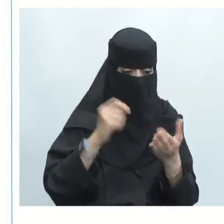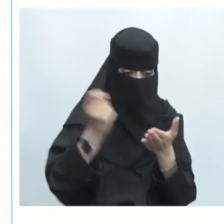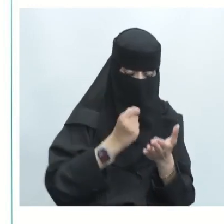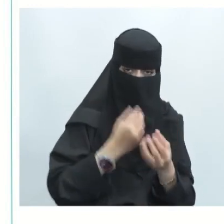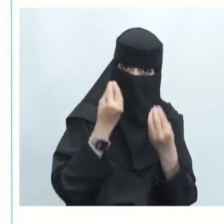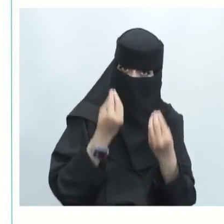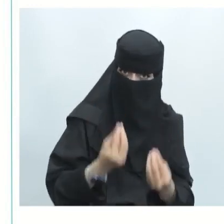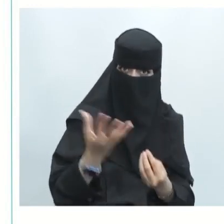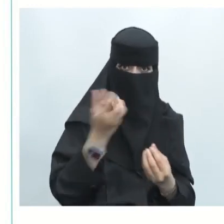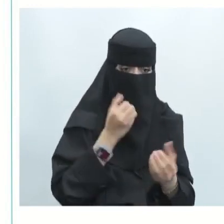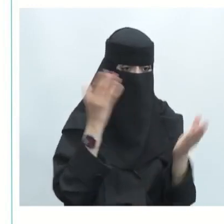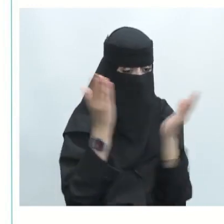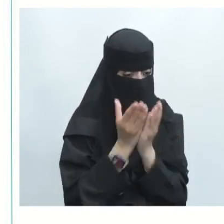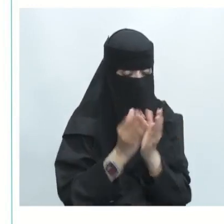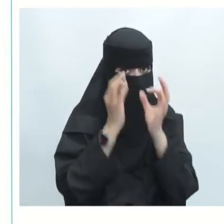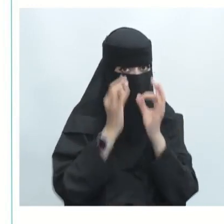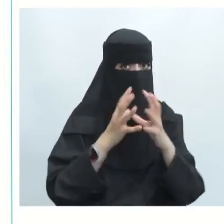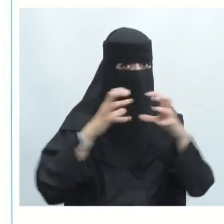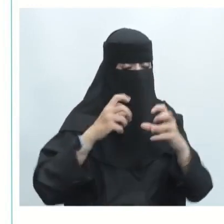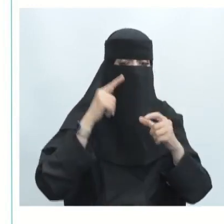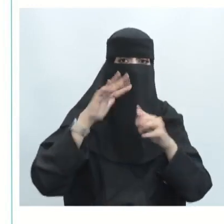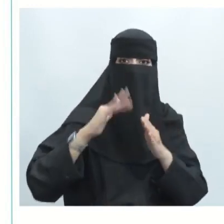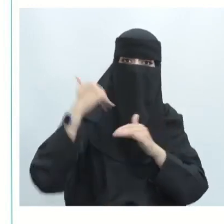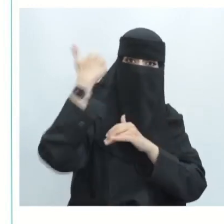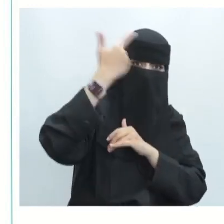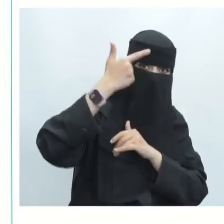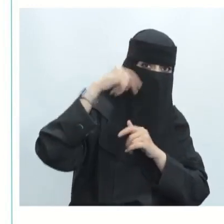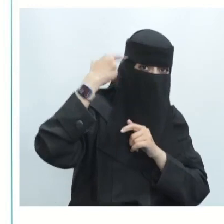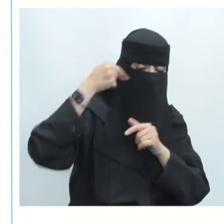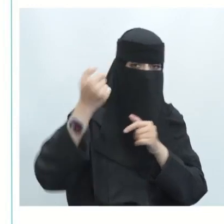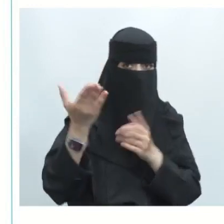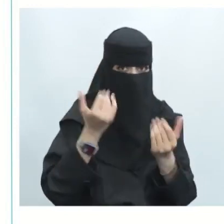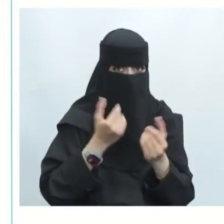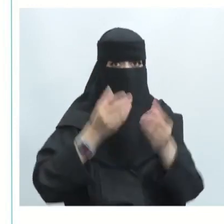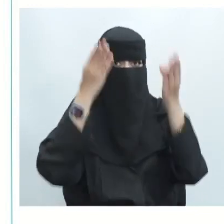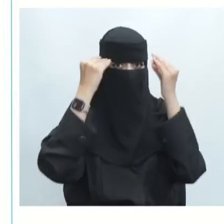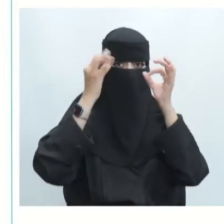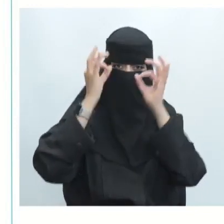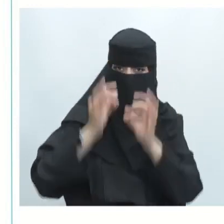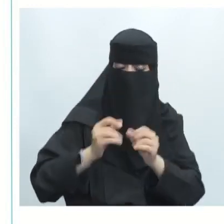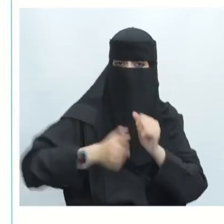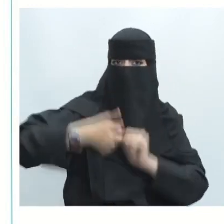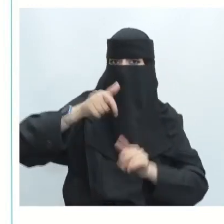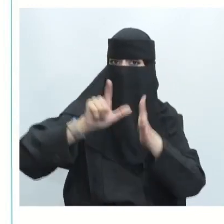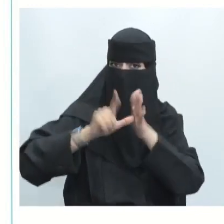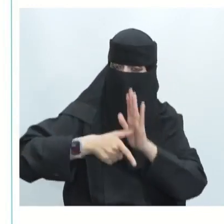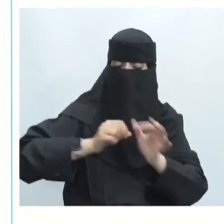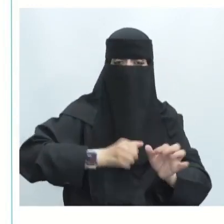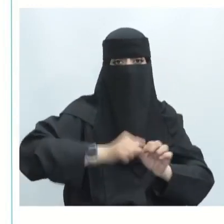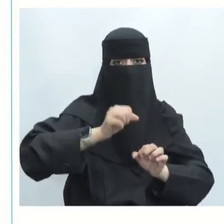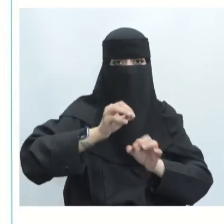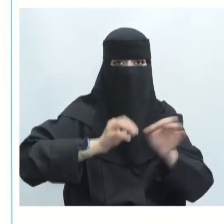القرارات لابد ان ندرس الامور كما ذكرنا كلما كانت المعلومات دقيقه كلما كان التخطيط افضل وبالتالي لا